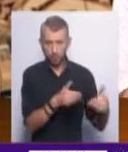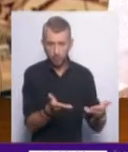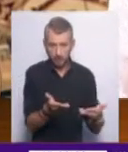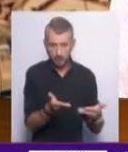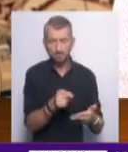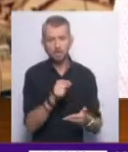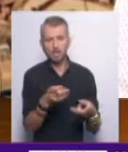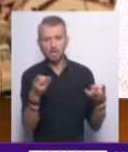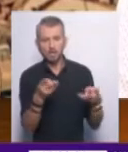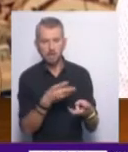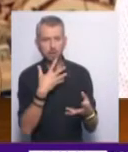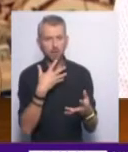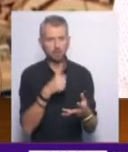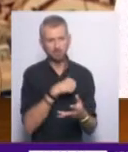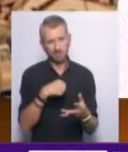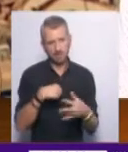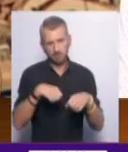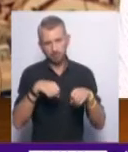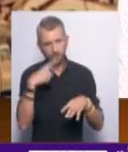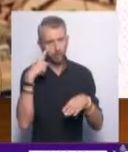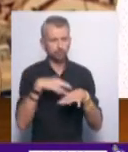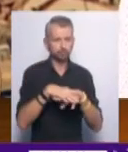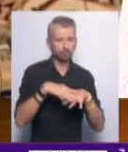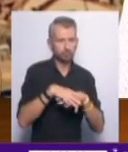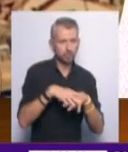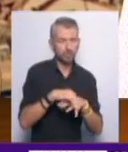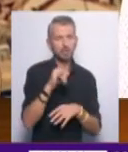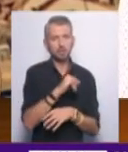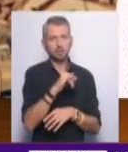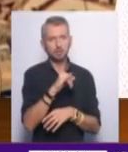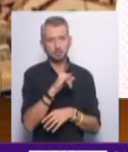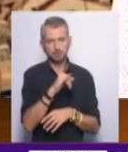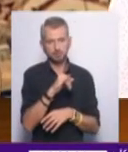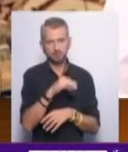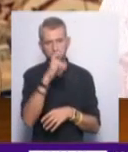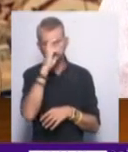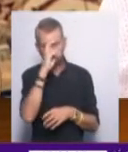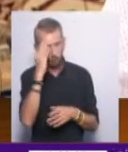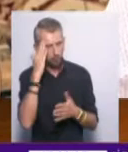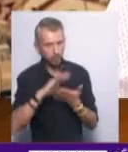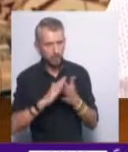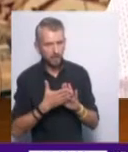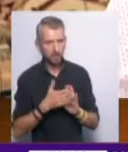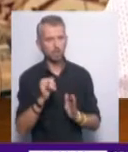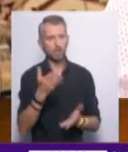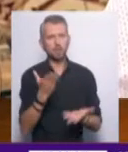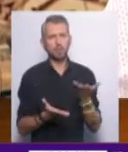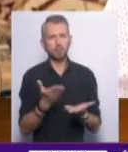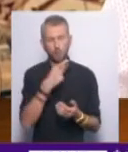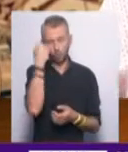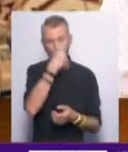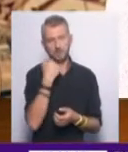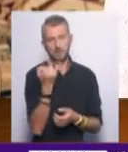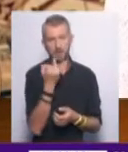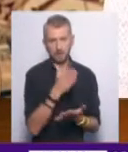їм треба на свій розсуд, ну і з державницькою позицією, і, мабуть, якісь там, може, і особисті